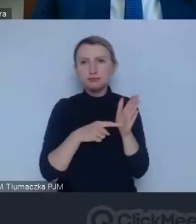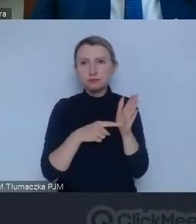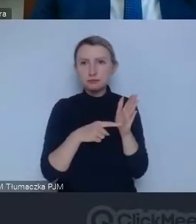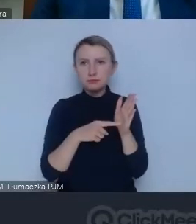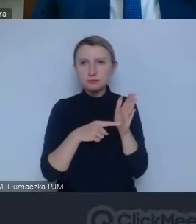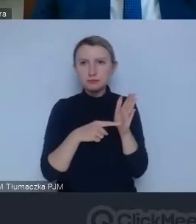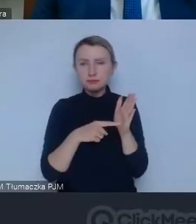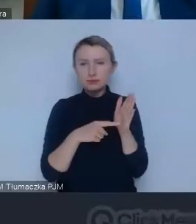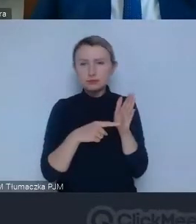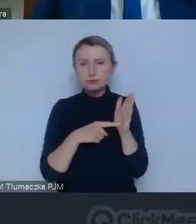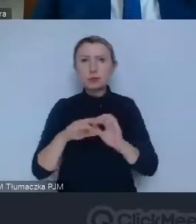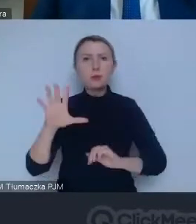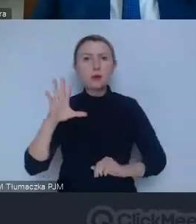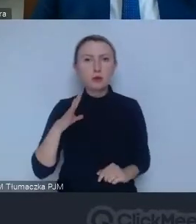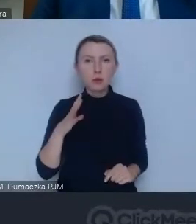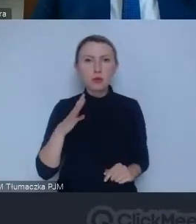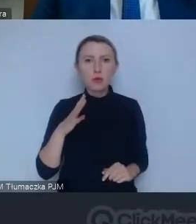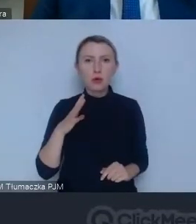nastąpił